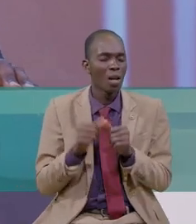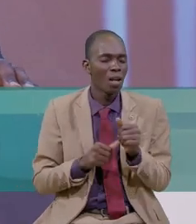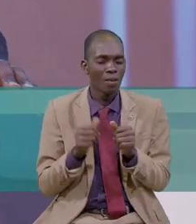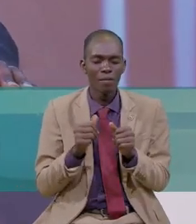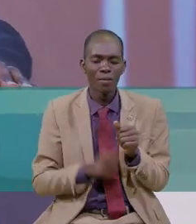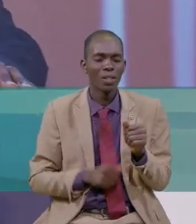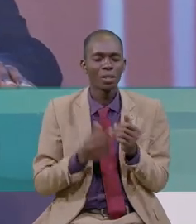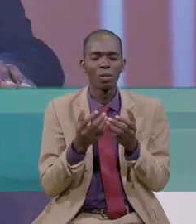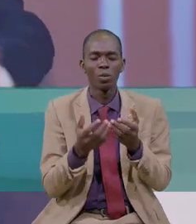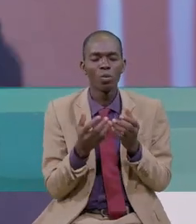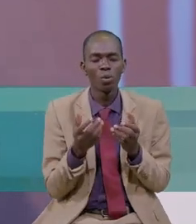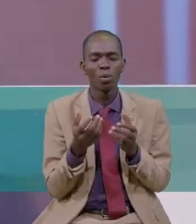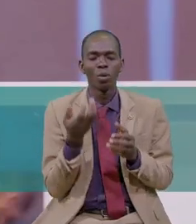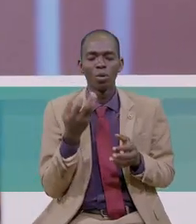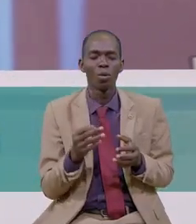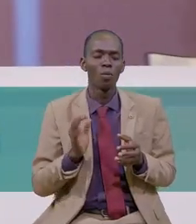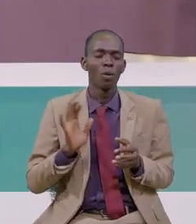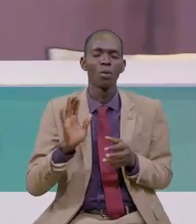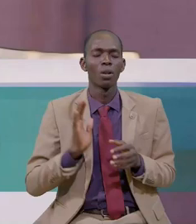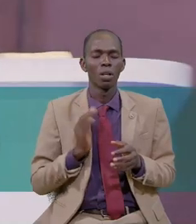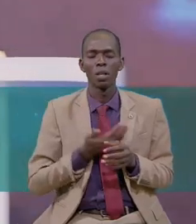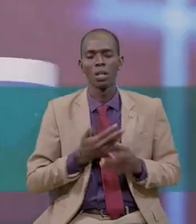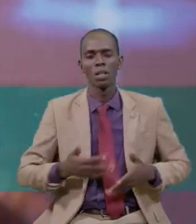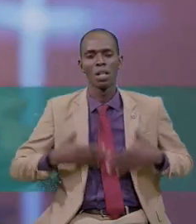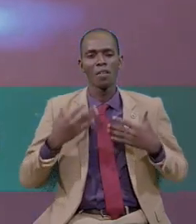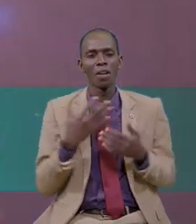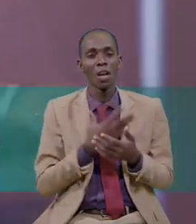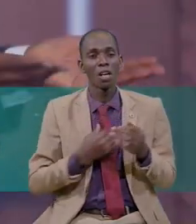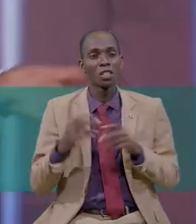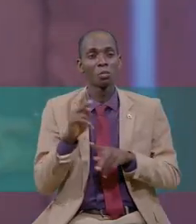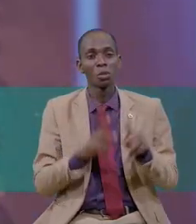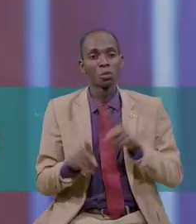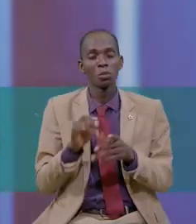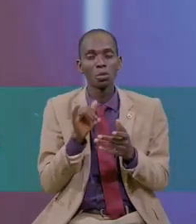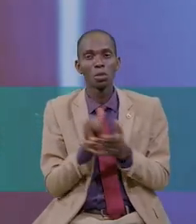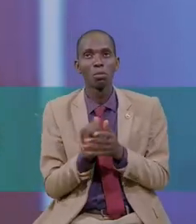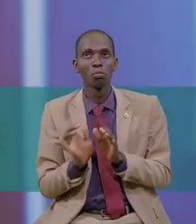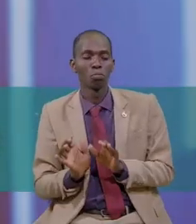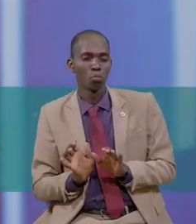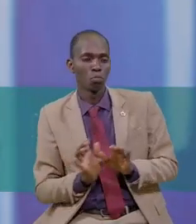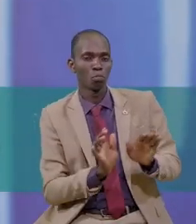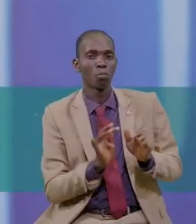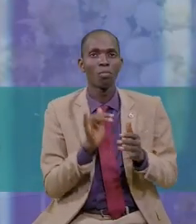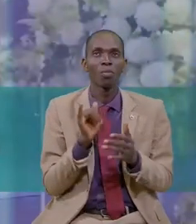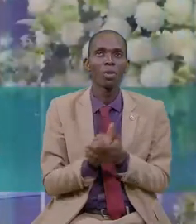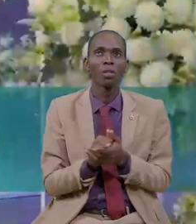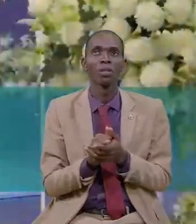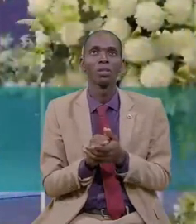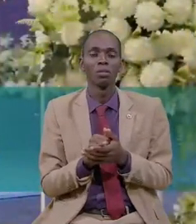désir qui demande à nos vies. Et il y a des gens qui rejettent cette satisfaction de